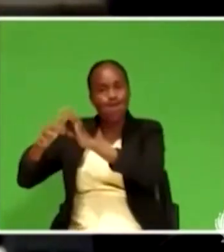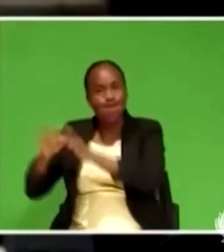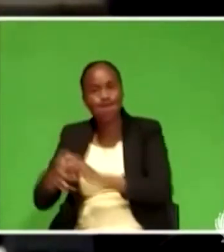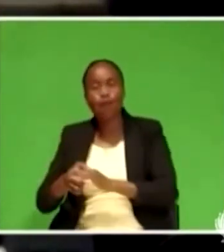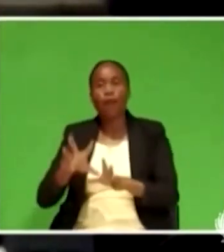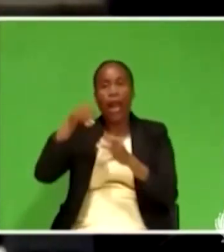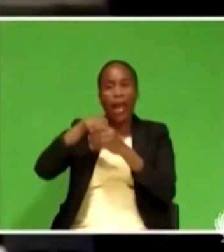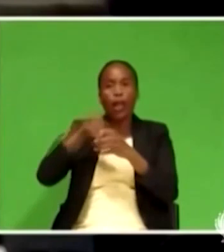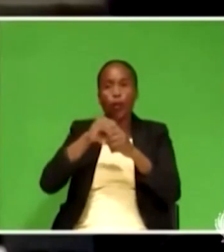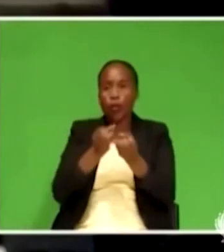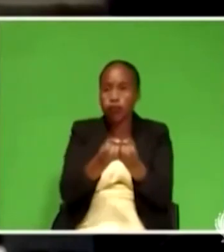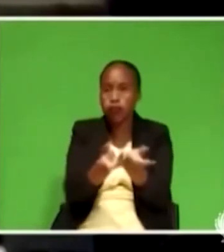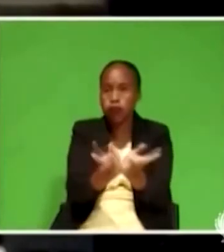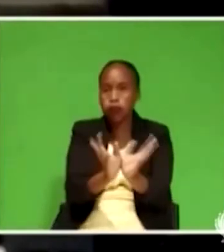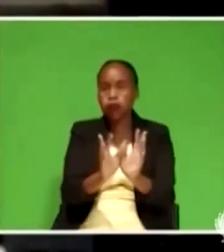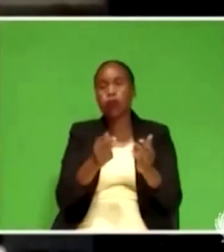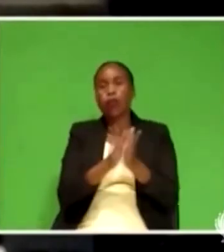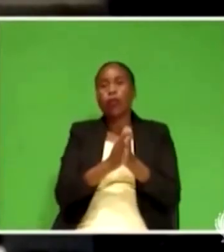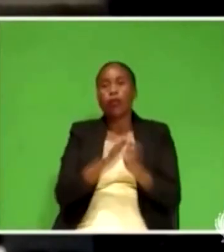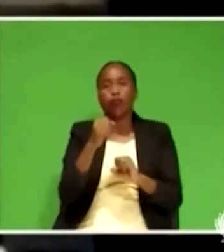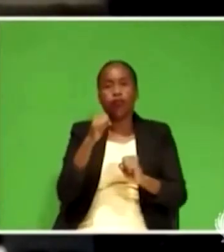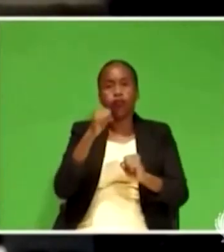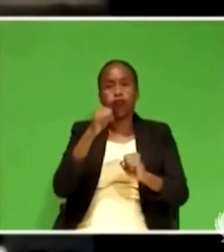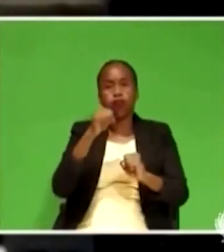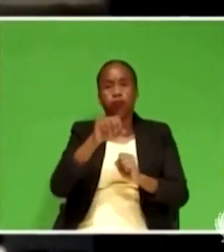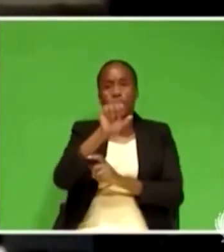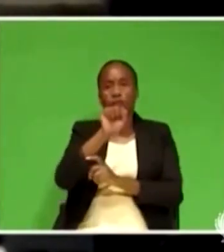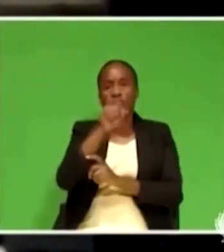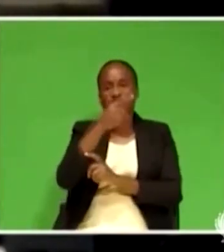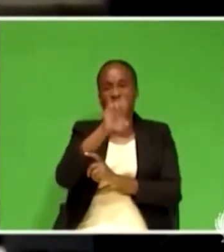الشمسيه وامدادات الطاقه غير المنقطعه